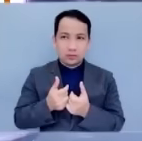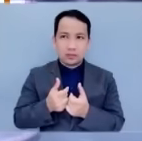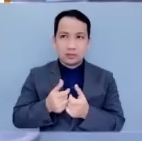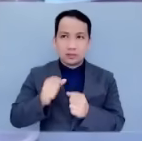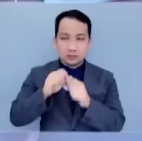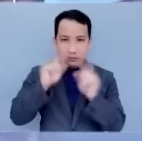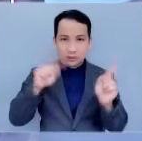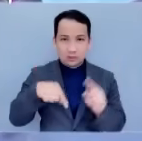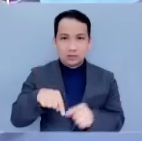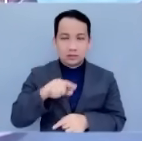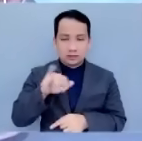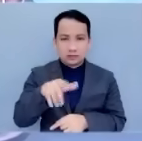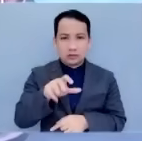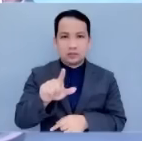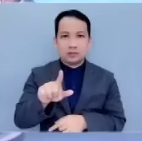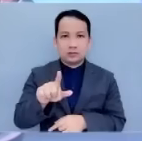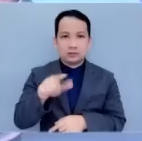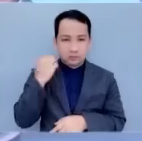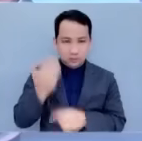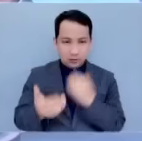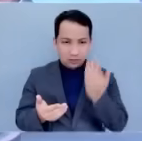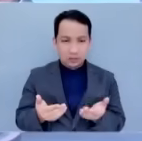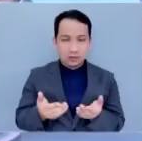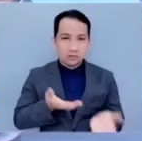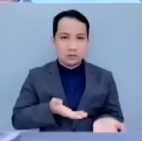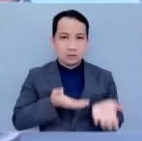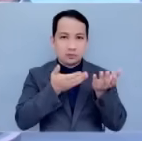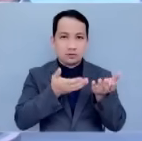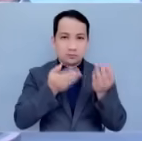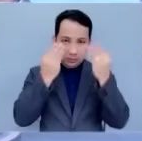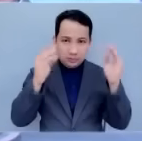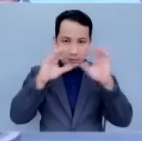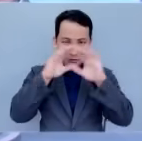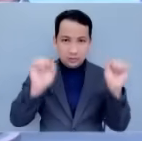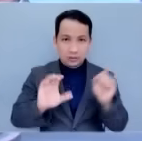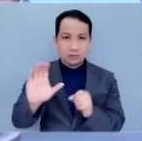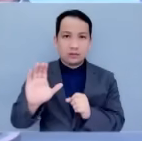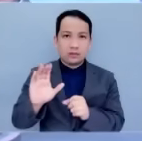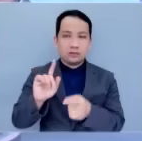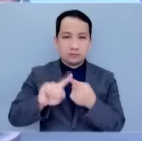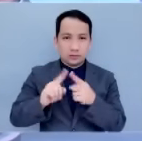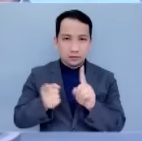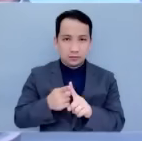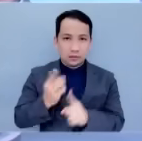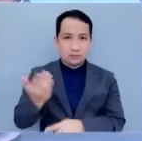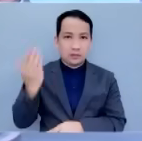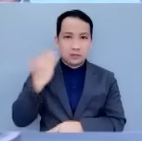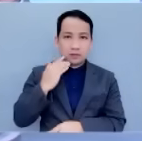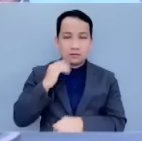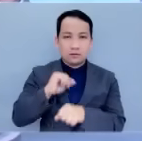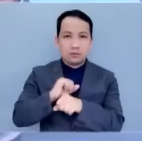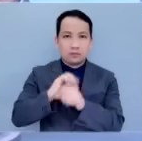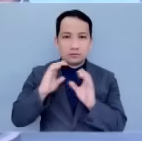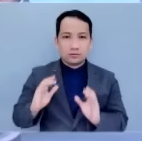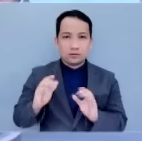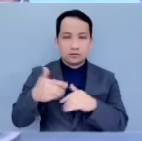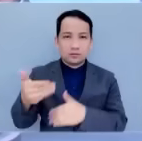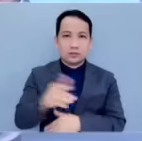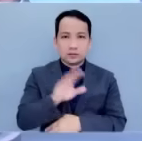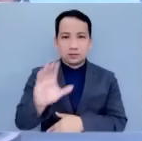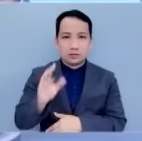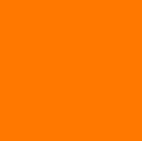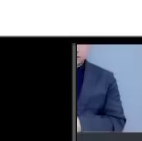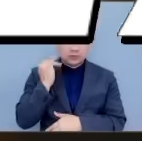ni Jacqueline Jose. Kaya naman bilang pagpupugay, inalala siya ng kanyang mga kaibigan at dating katrabaho. Nagbabalik si MJ